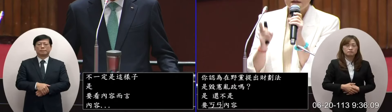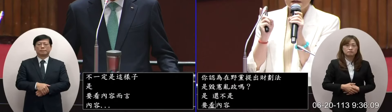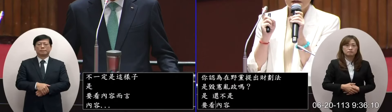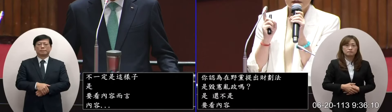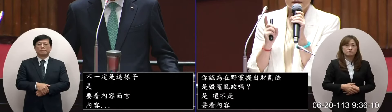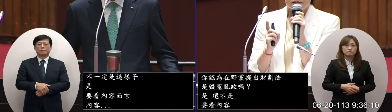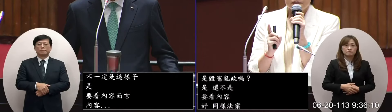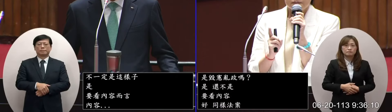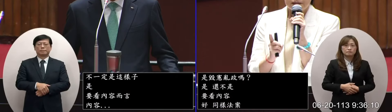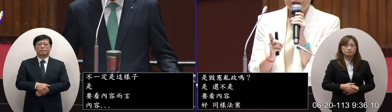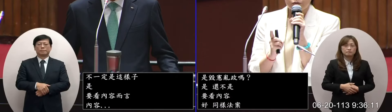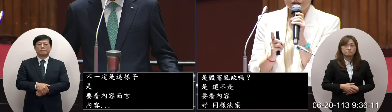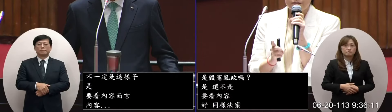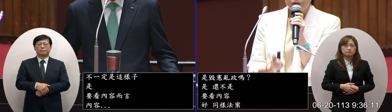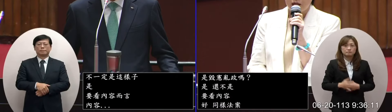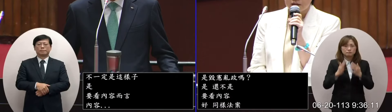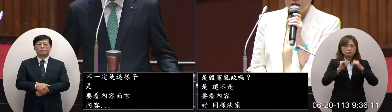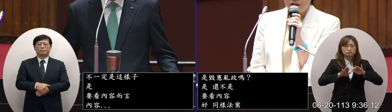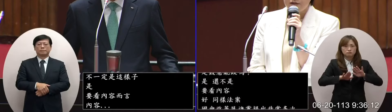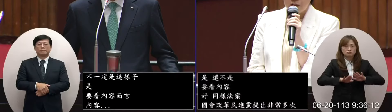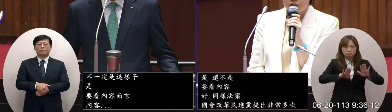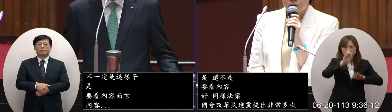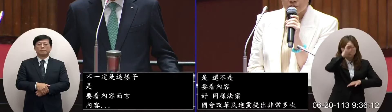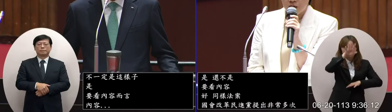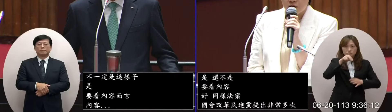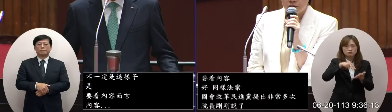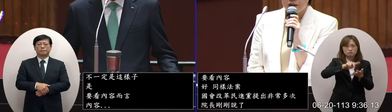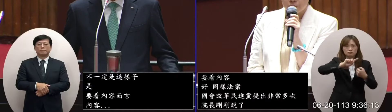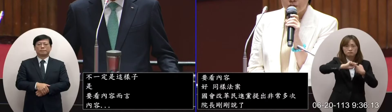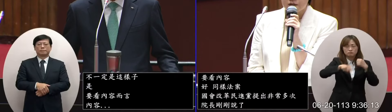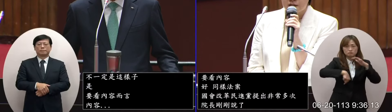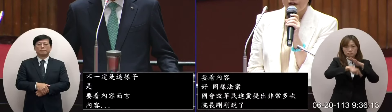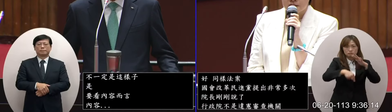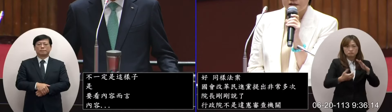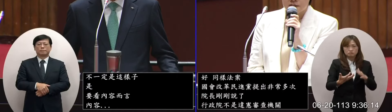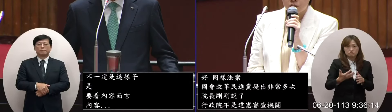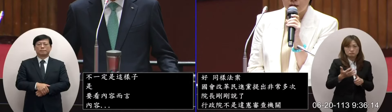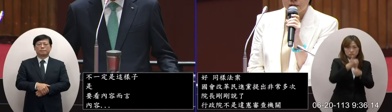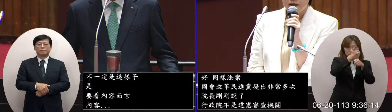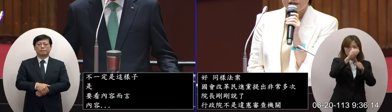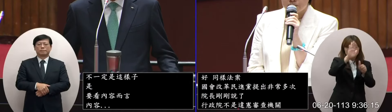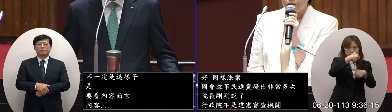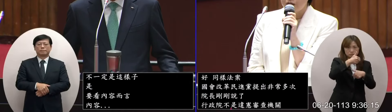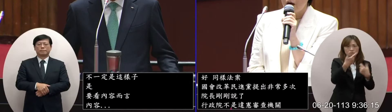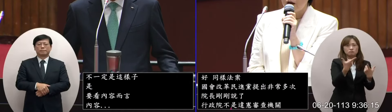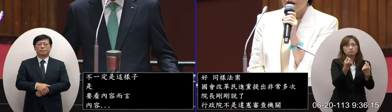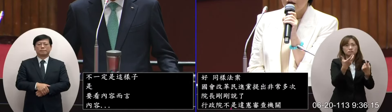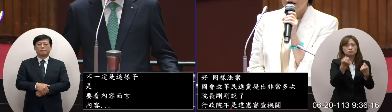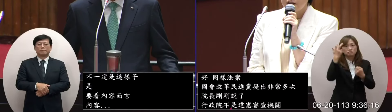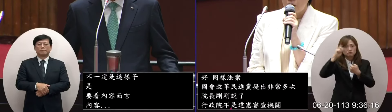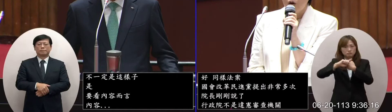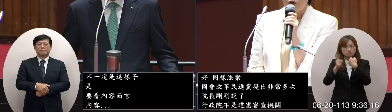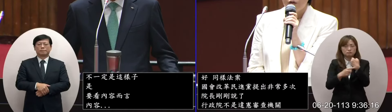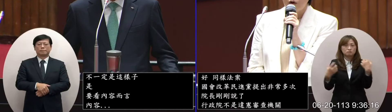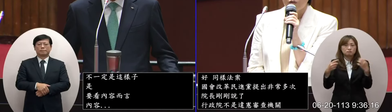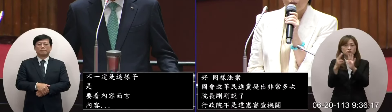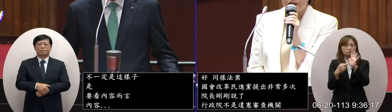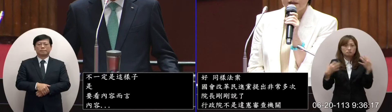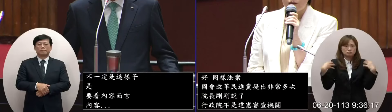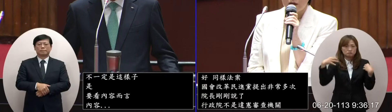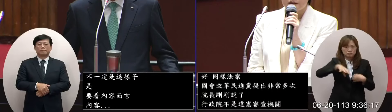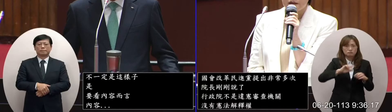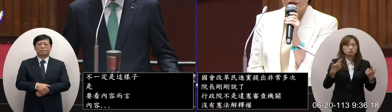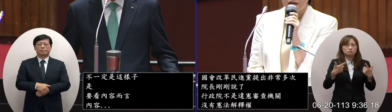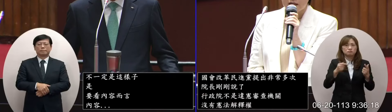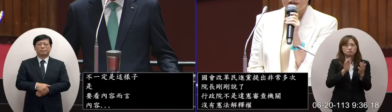权。民主进步党的立法院总召也不是宪法解释机关，请不要以后用